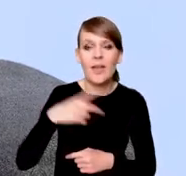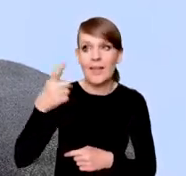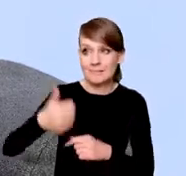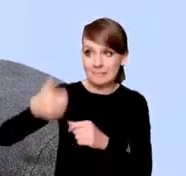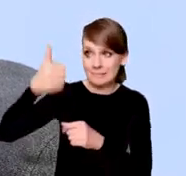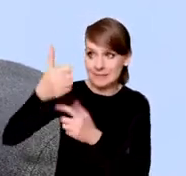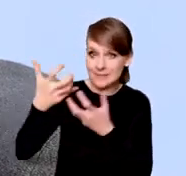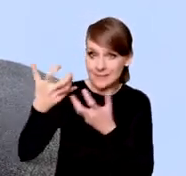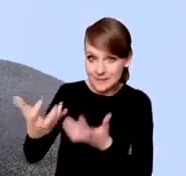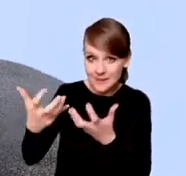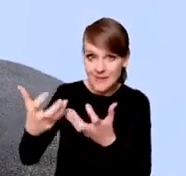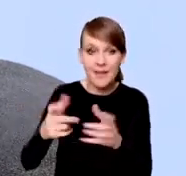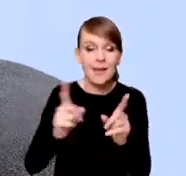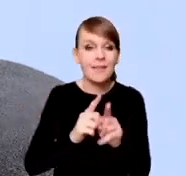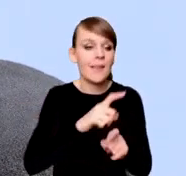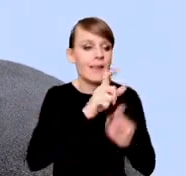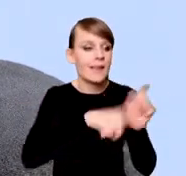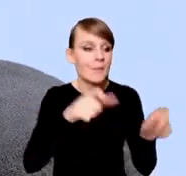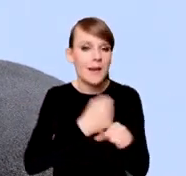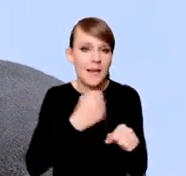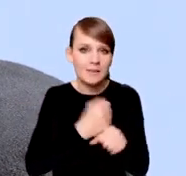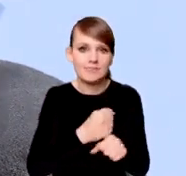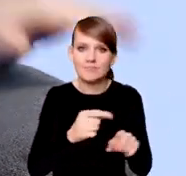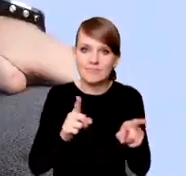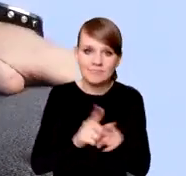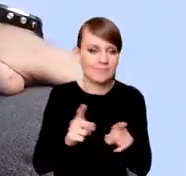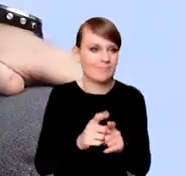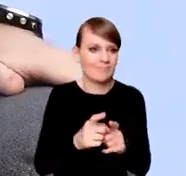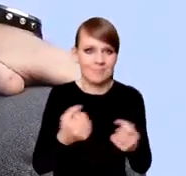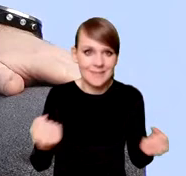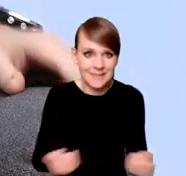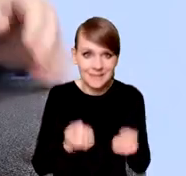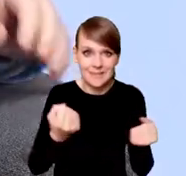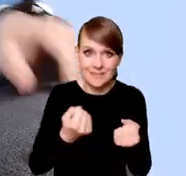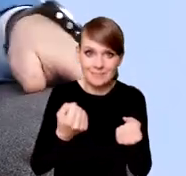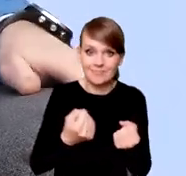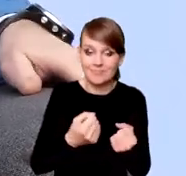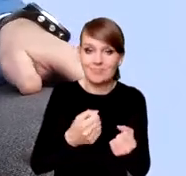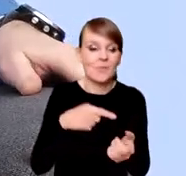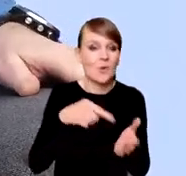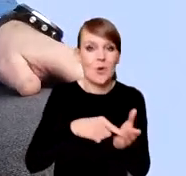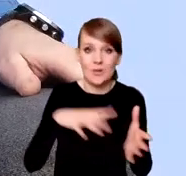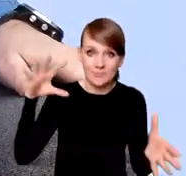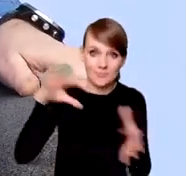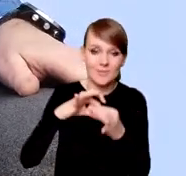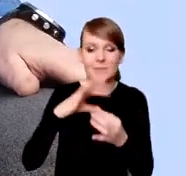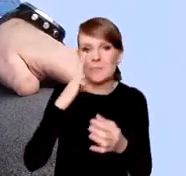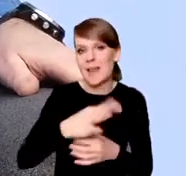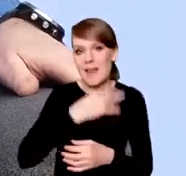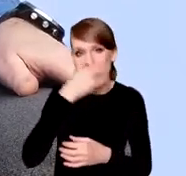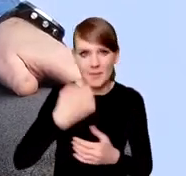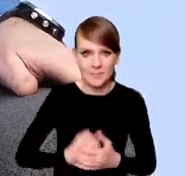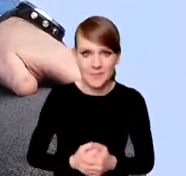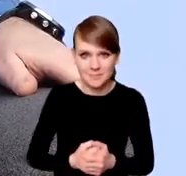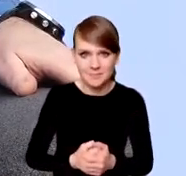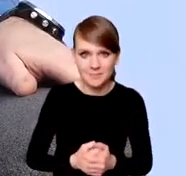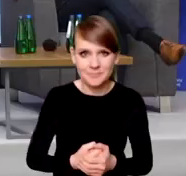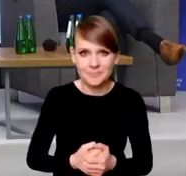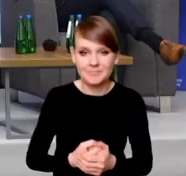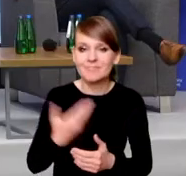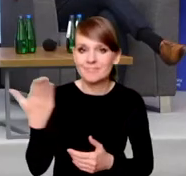inicjatywą. Przepraszam, oddolną to będzie jeszcze lepiej. Panie rektorze.